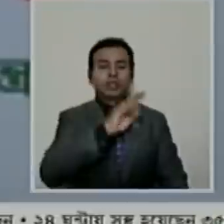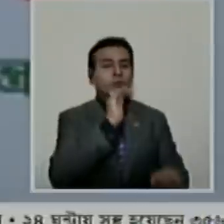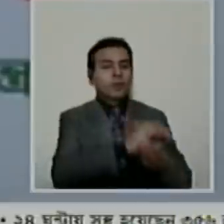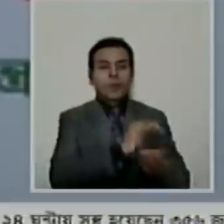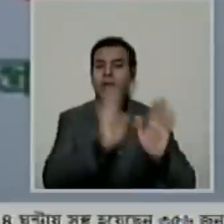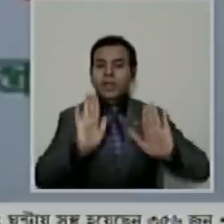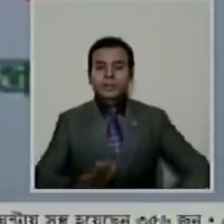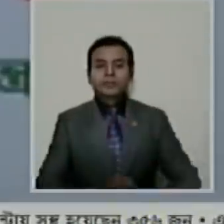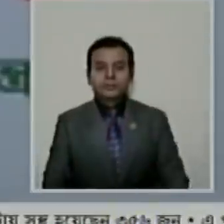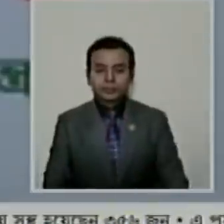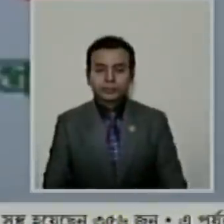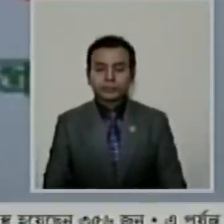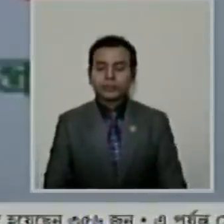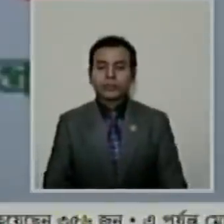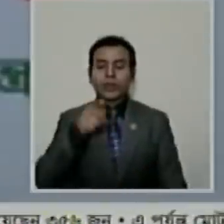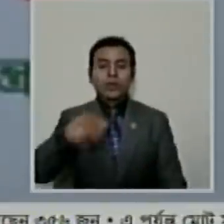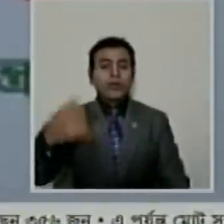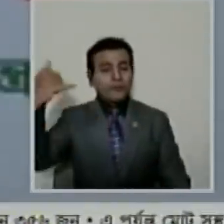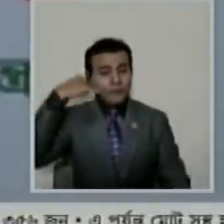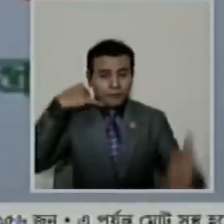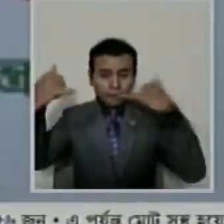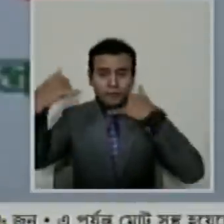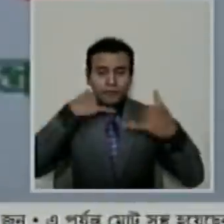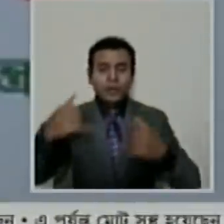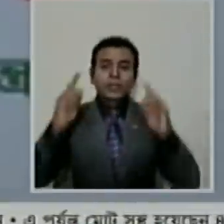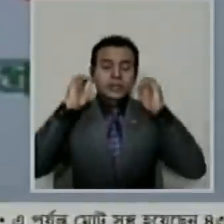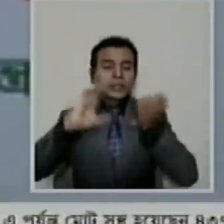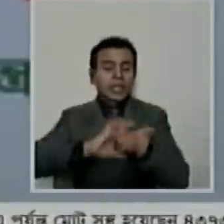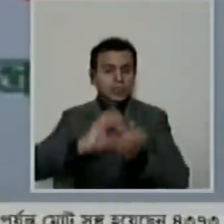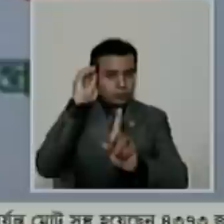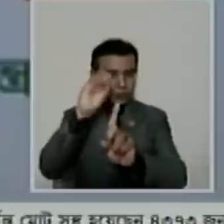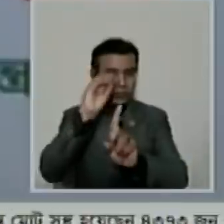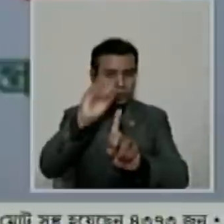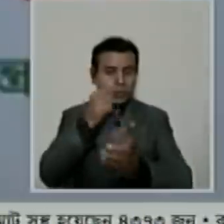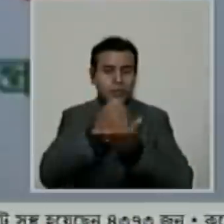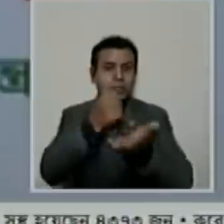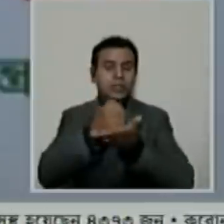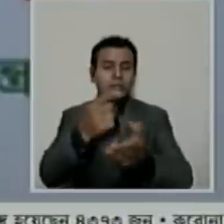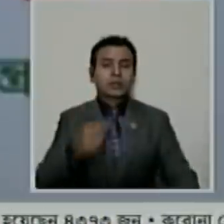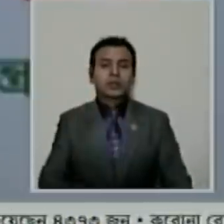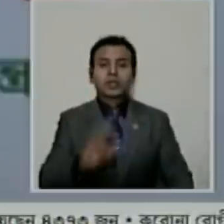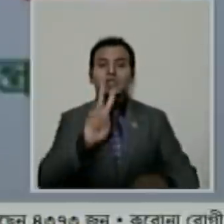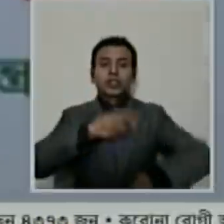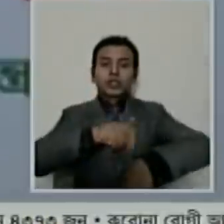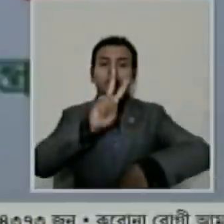জন্য 24 ঘন্টাই আমাদের ফোন কল গ্রহণ করা হয়। গত 24 ঘন্টায় ফোন কল গ্রহণ করা হয়েছে